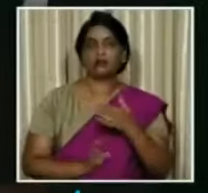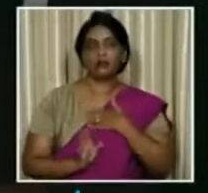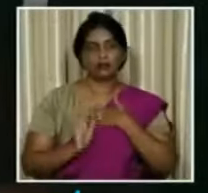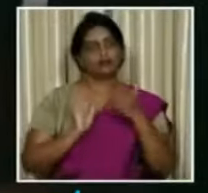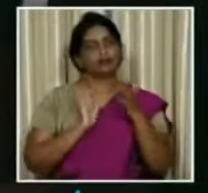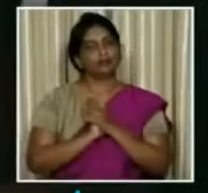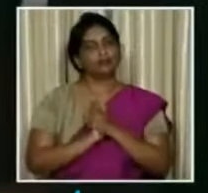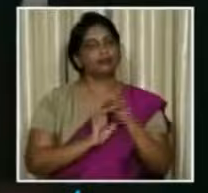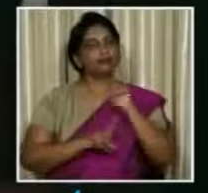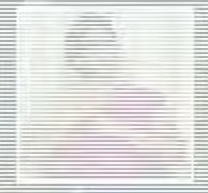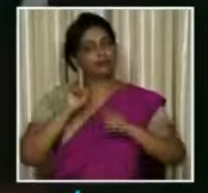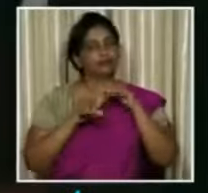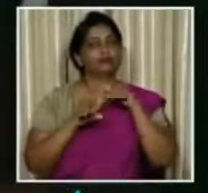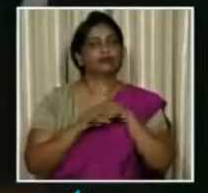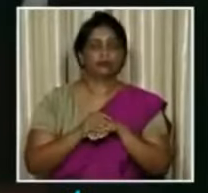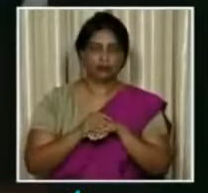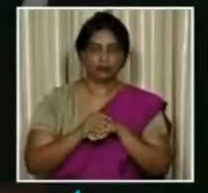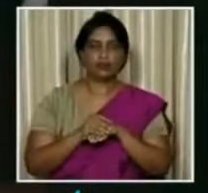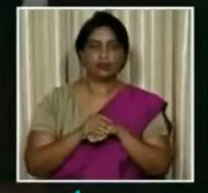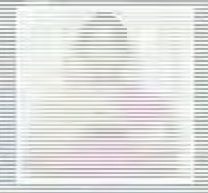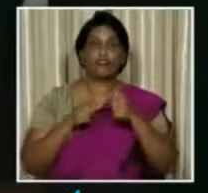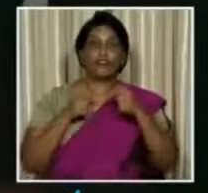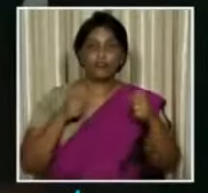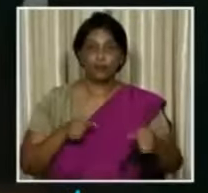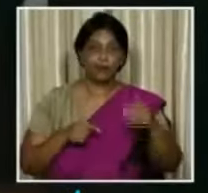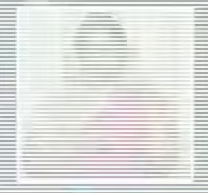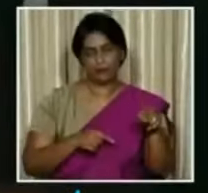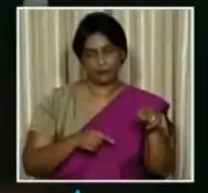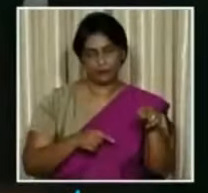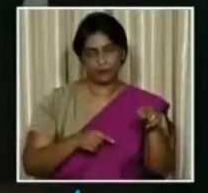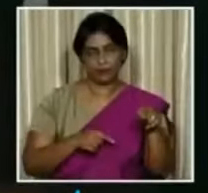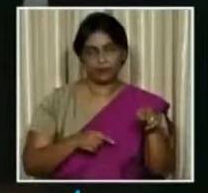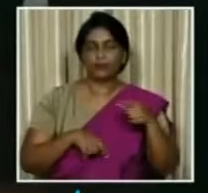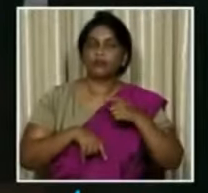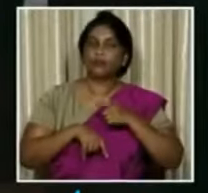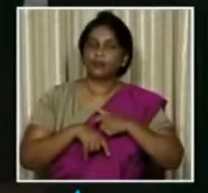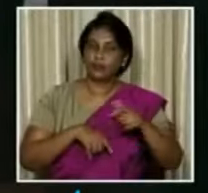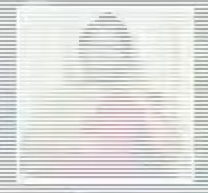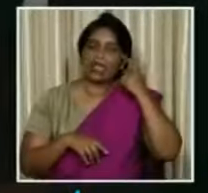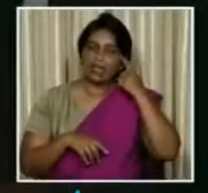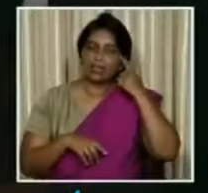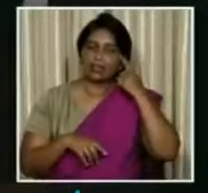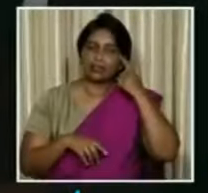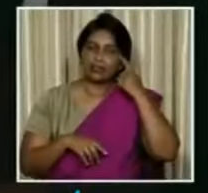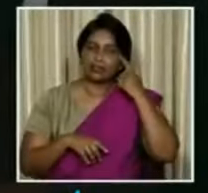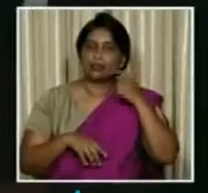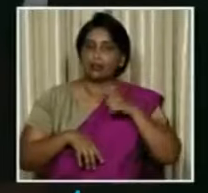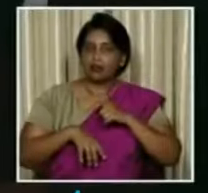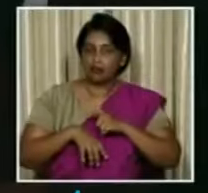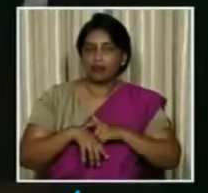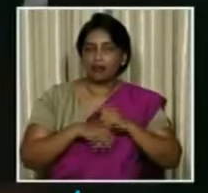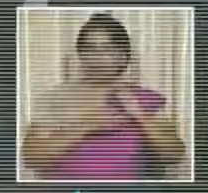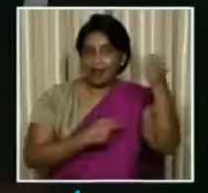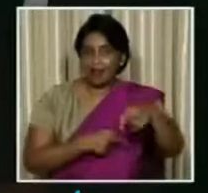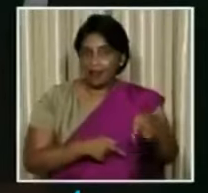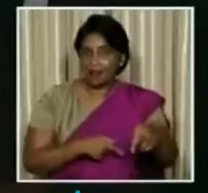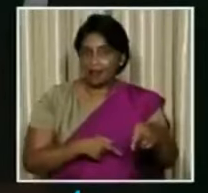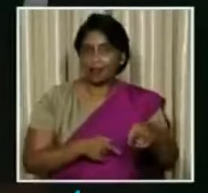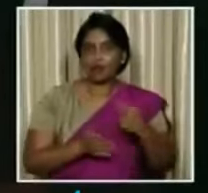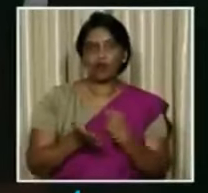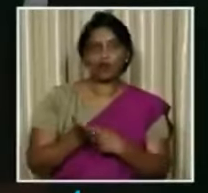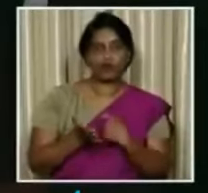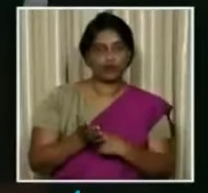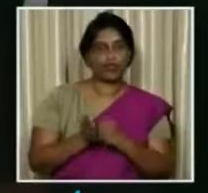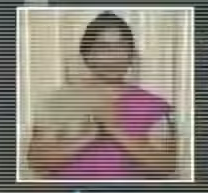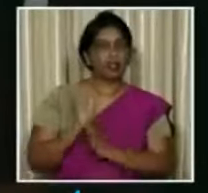එක්ක සාකච්ඡාවක නියැලී සිටියා විපක්ෂ නායක කාර්යාලය. ඒ අවස්ථාවේ මම හිතුවා මේ අවස්ථාව උපයෝගී කරගෙන